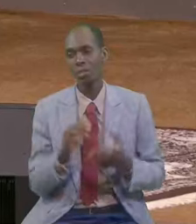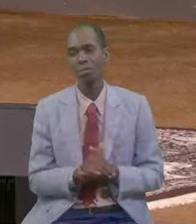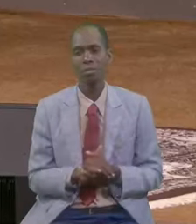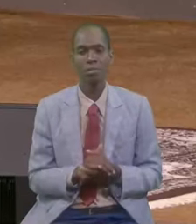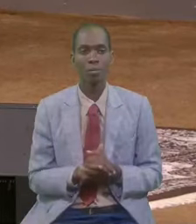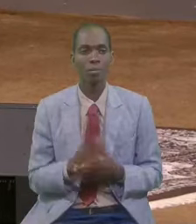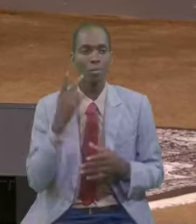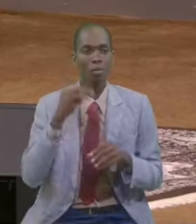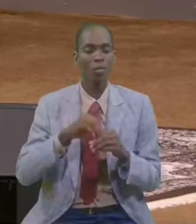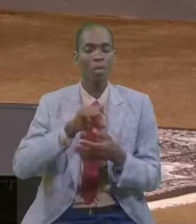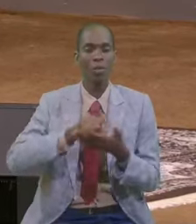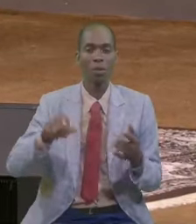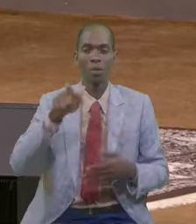27.